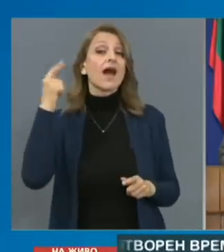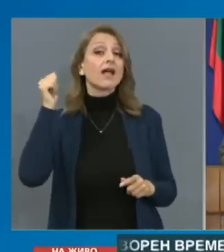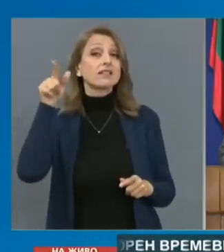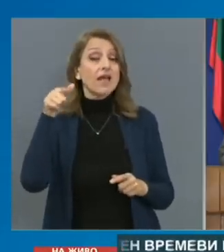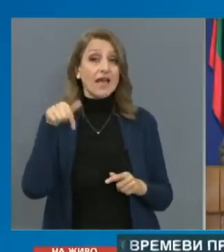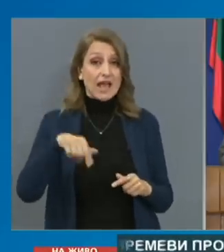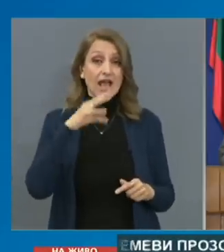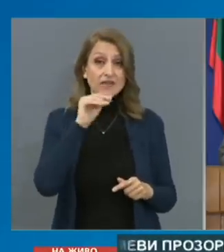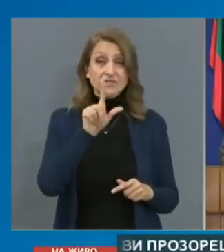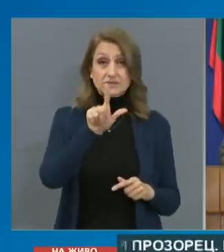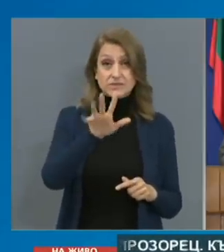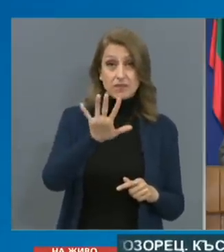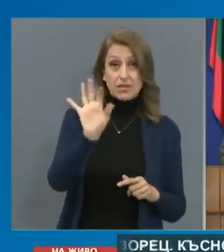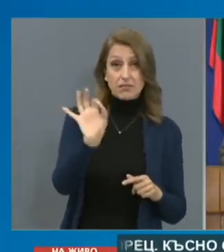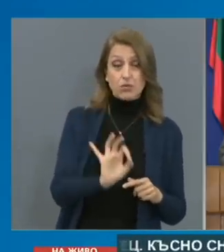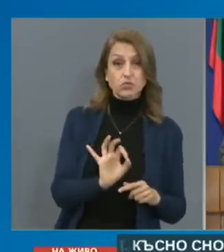75% е достоверността на